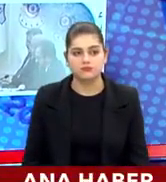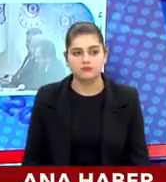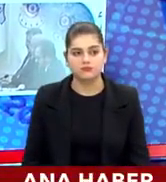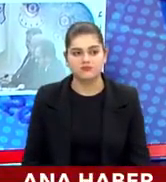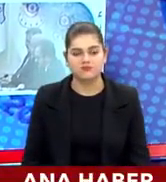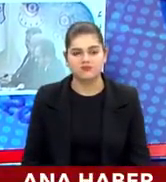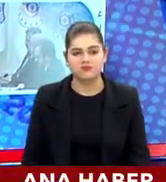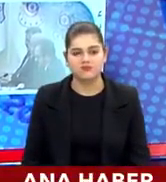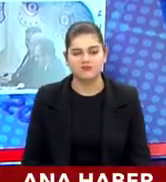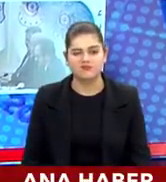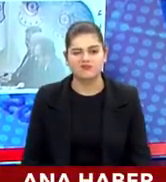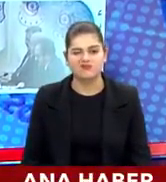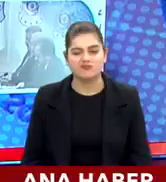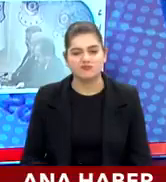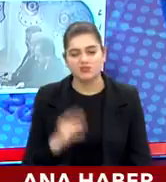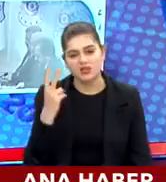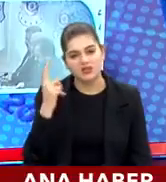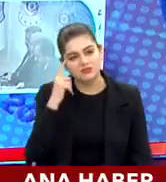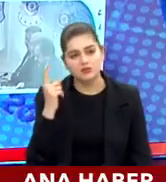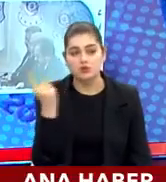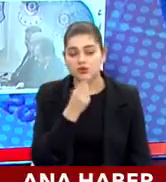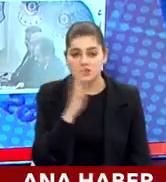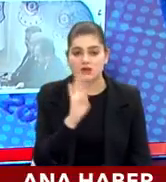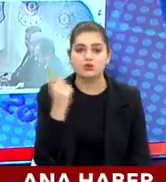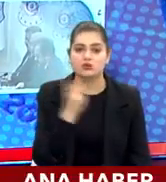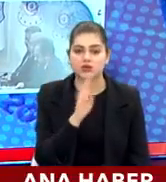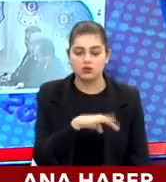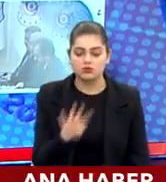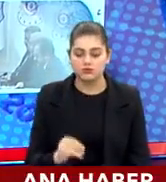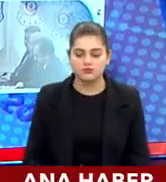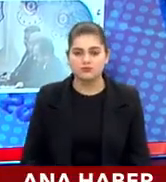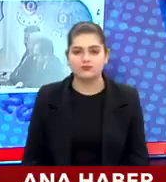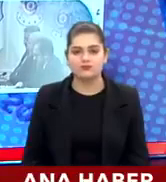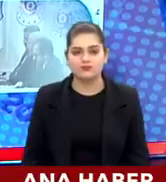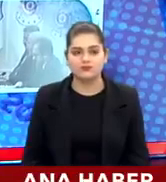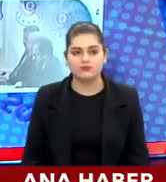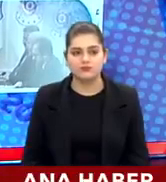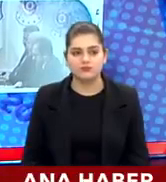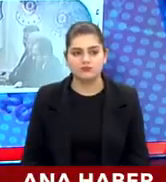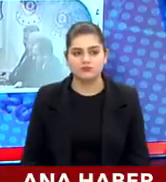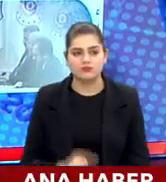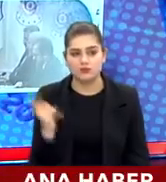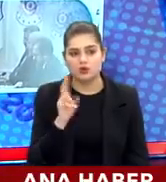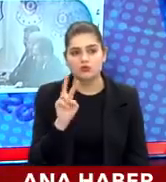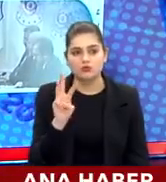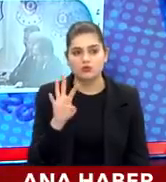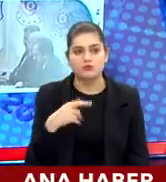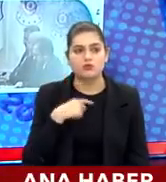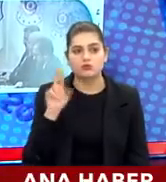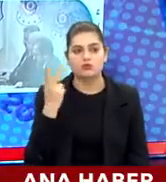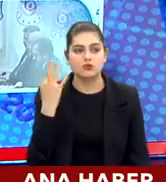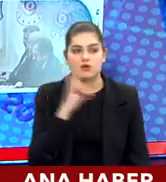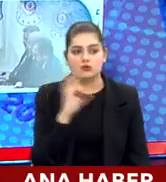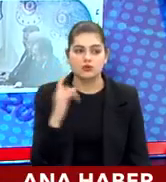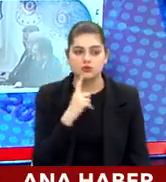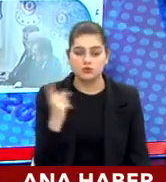açıkçası iki Tahmin var diyorum ya % 40 olur ya % 44 olur ha % 35 olursa da benim için sürpriz olmaz Onu